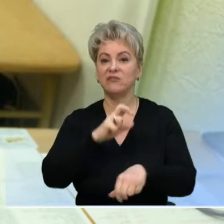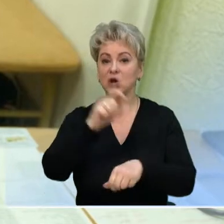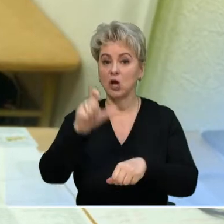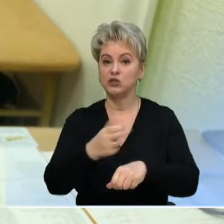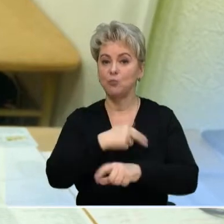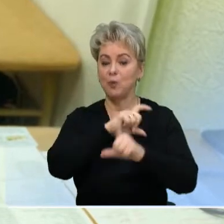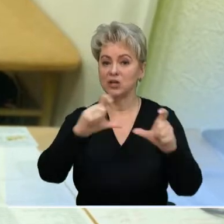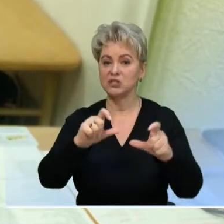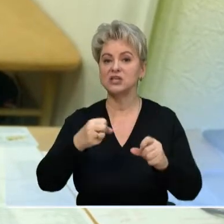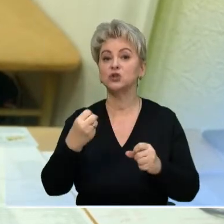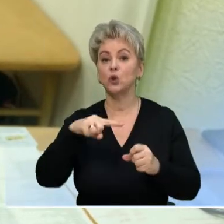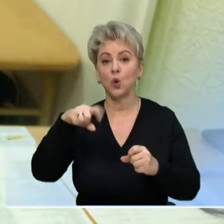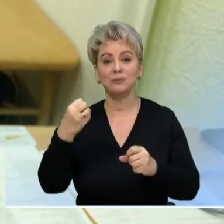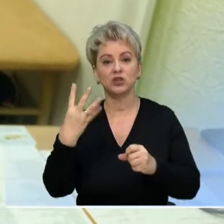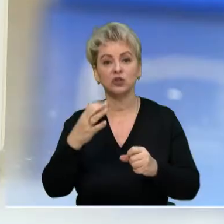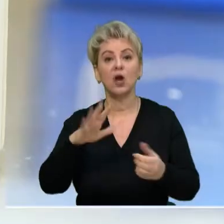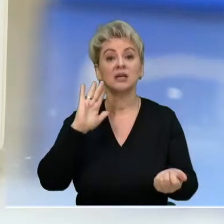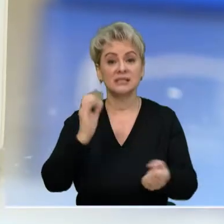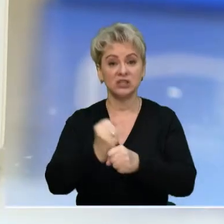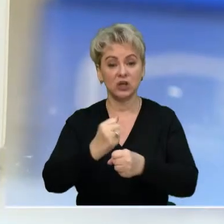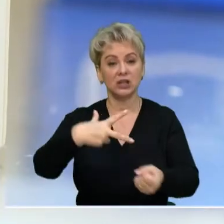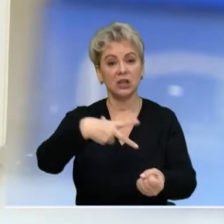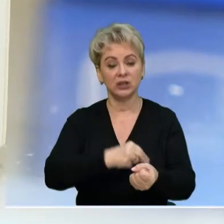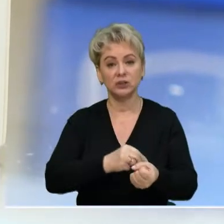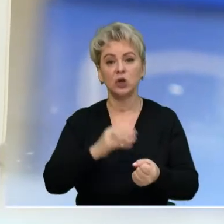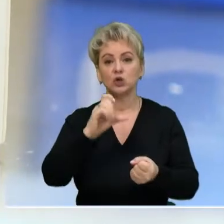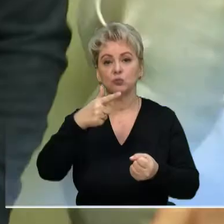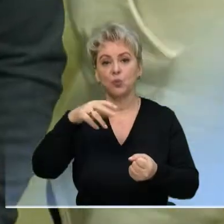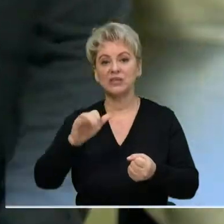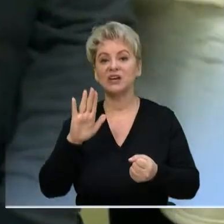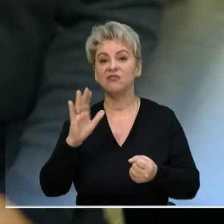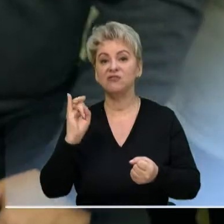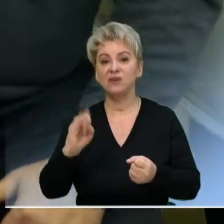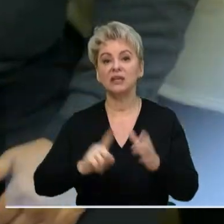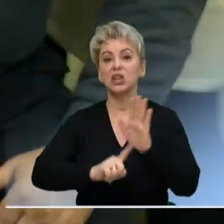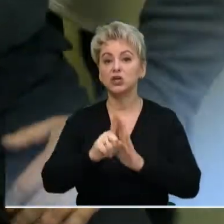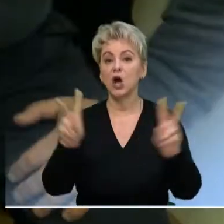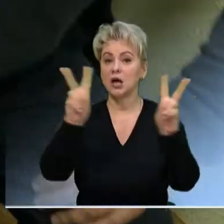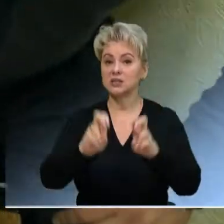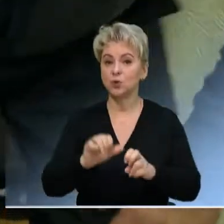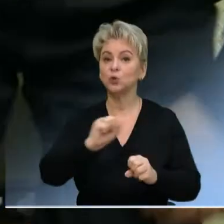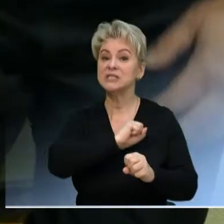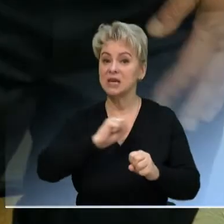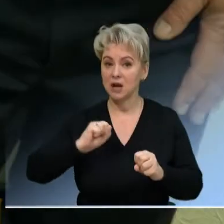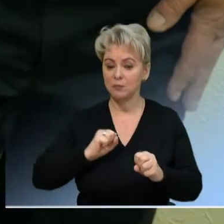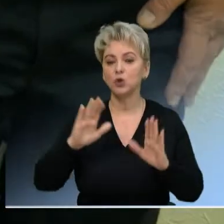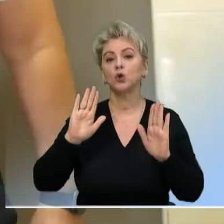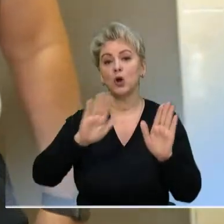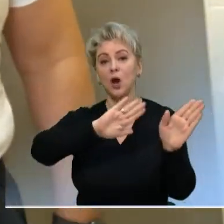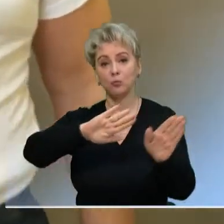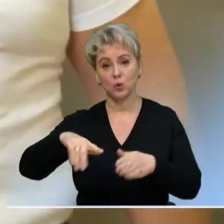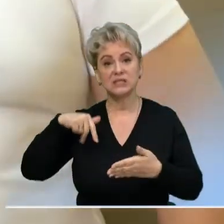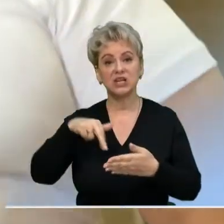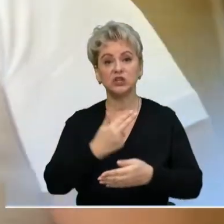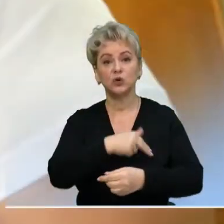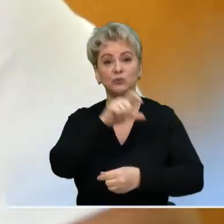городской больницы номер 14, собирается привиться российской вакциной «Спутник Ви». Для начала он проходит осмотр у терапевта и только после идет